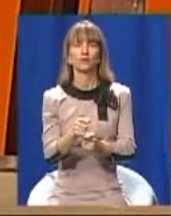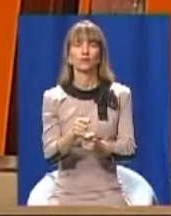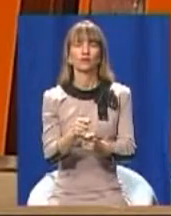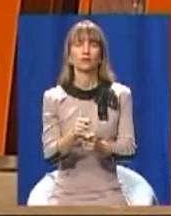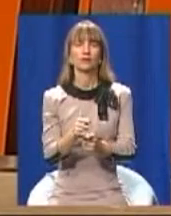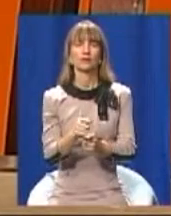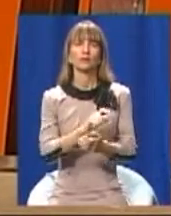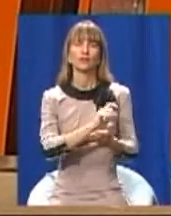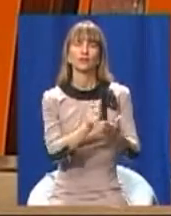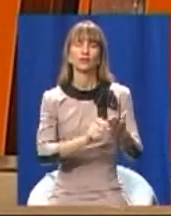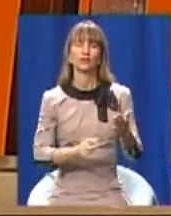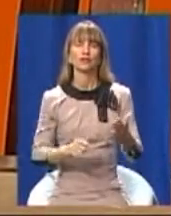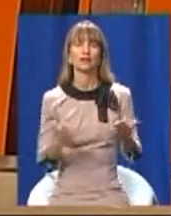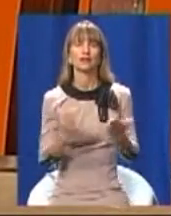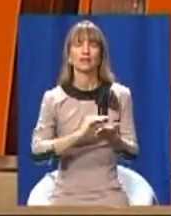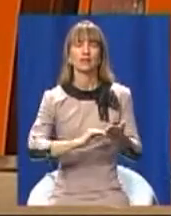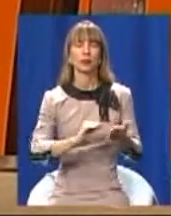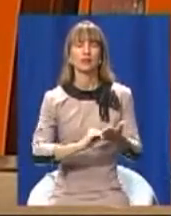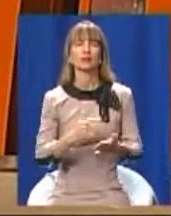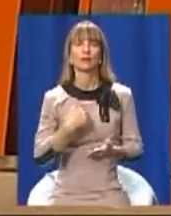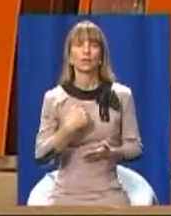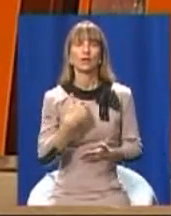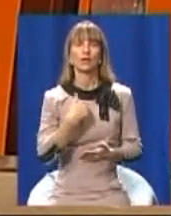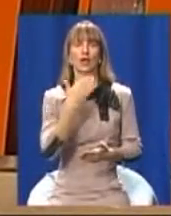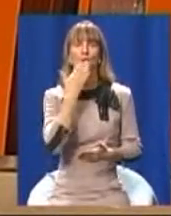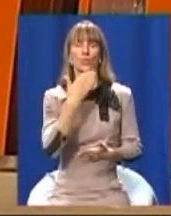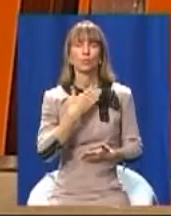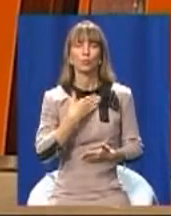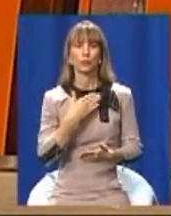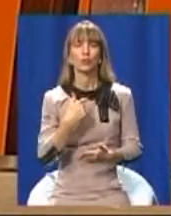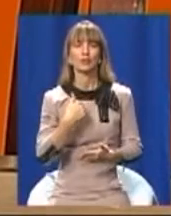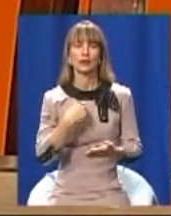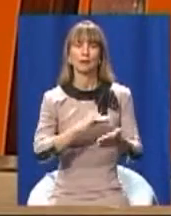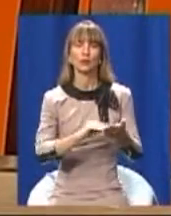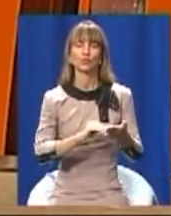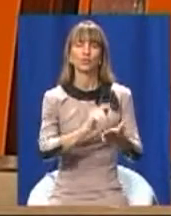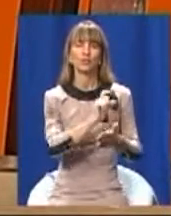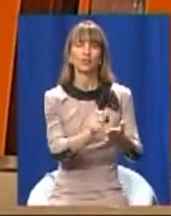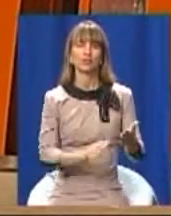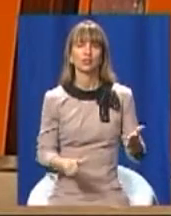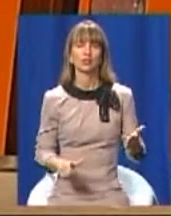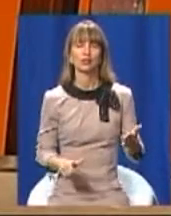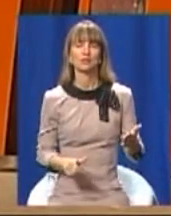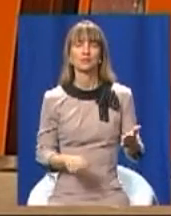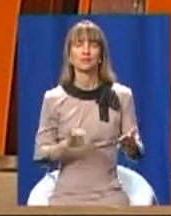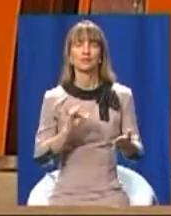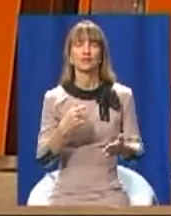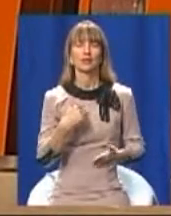звичайні вірші, які написані мною. Я люблю, в мене є хобі писати вірші.